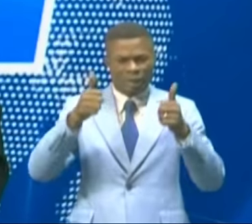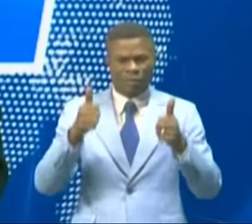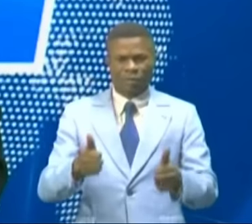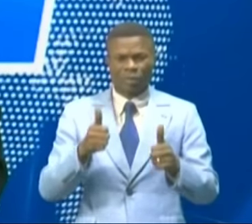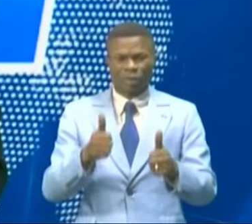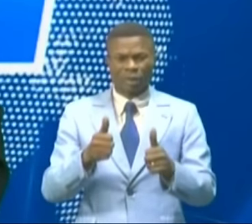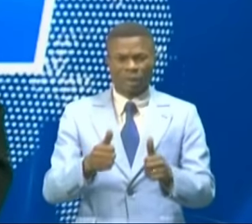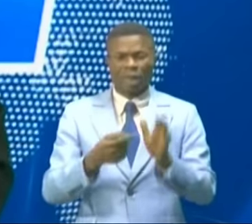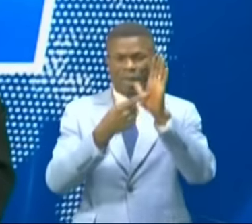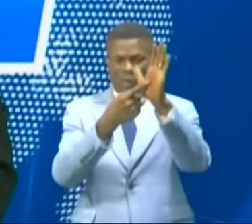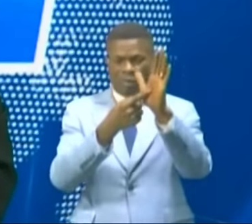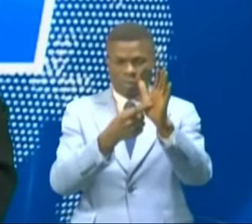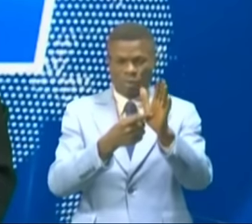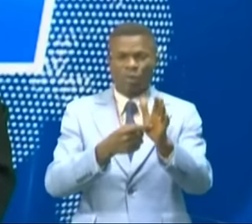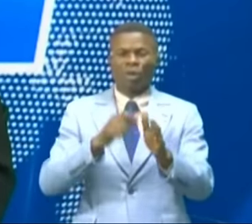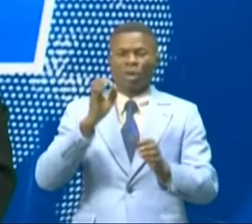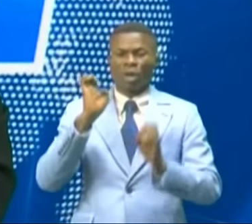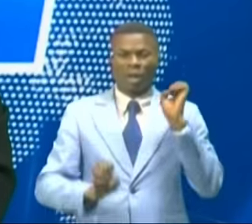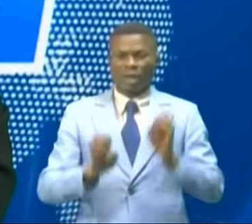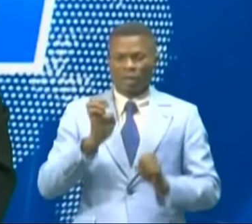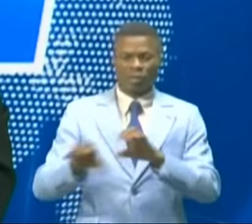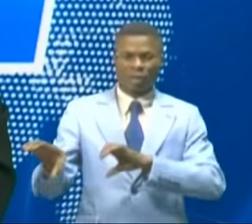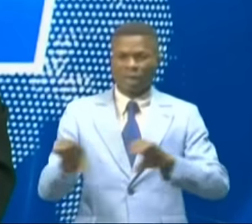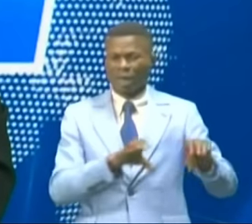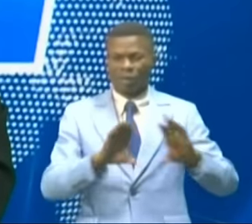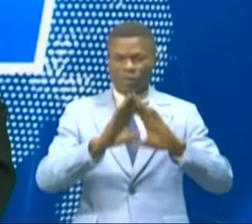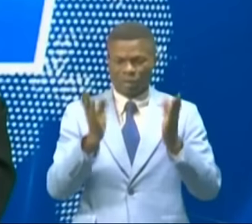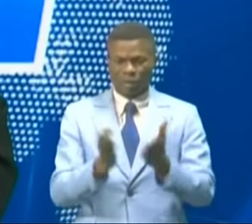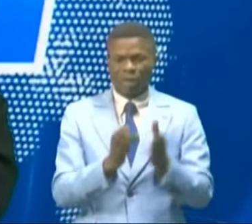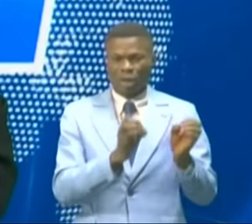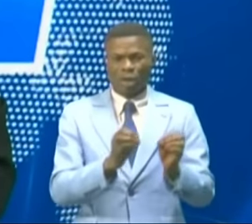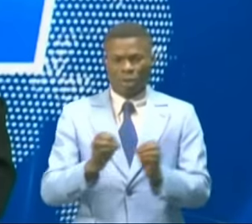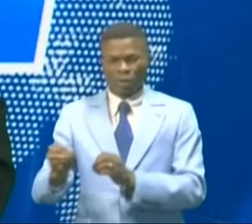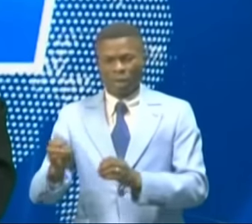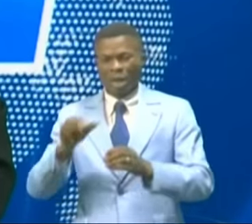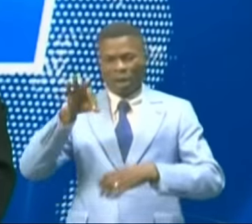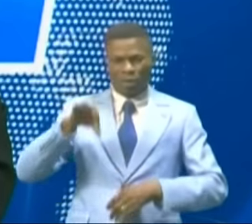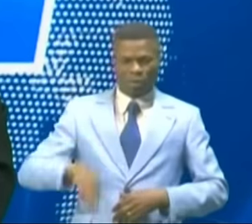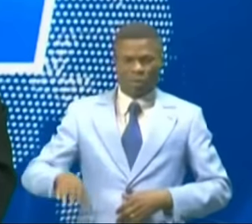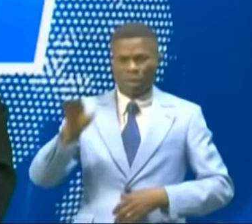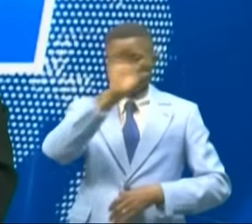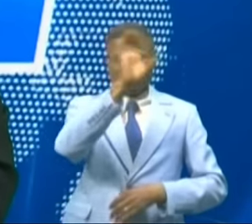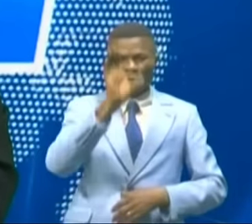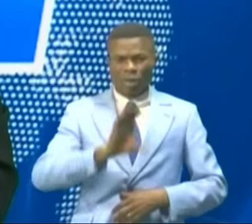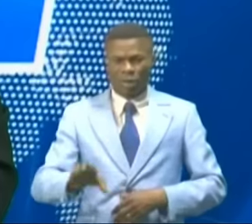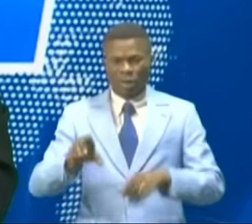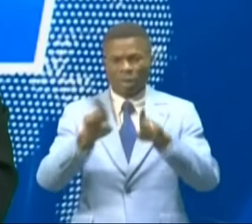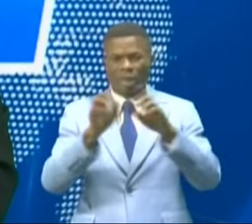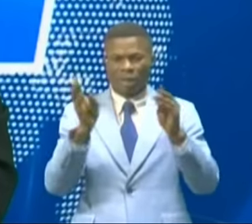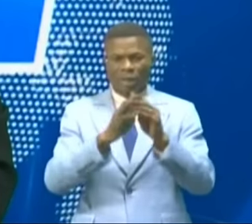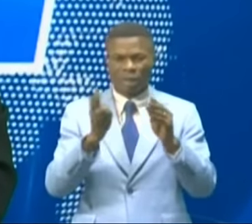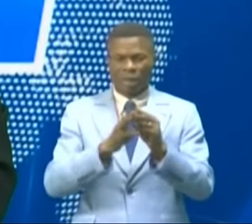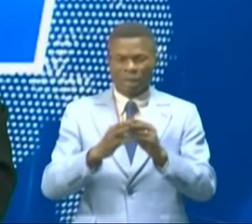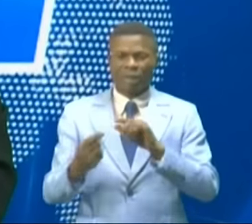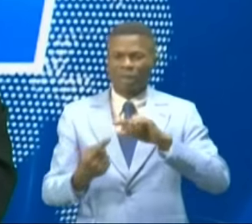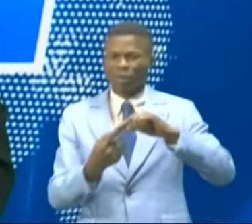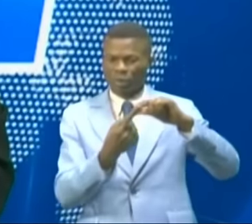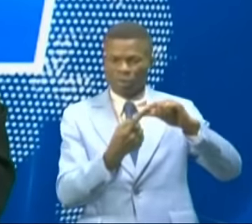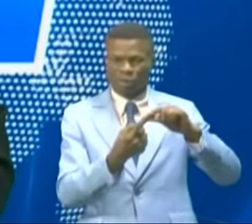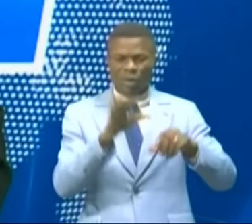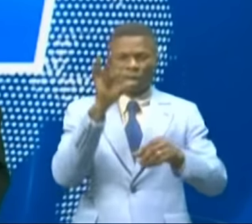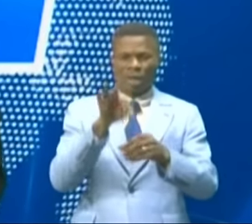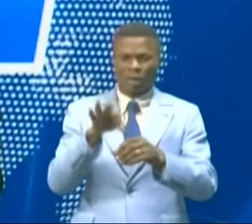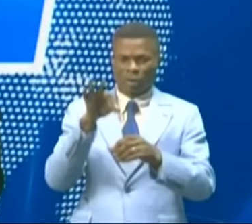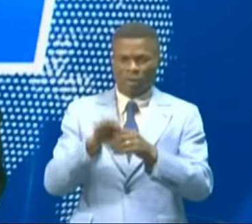en témoigne cette séance d'évaluation des activités réalisées en faveur de communautés et assemblées extraordinaires et